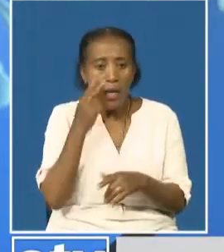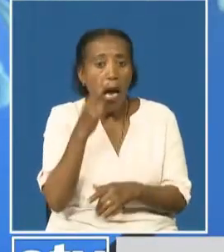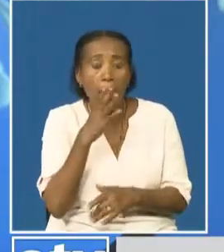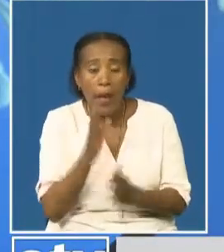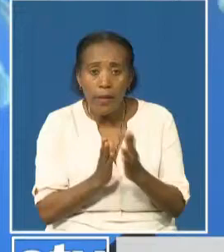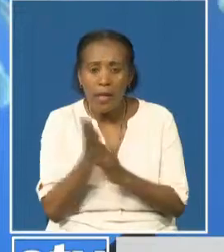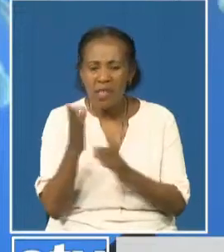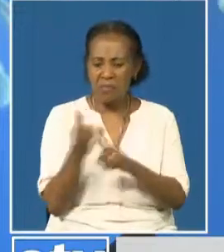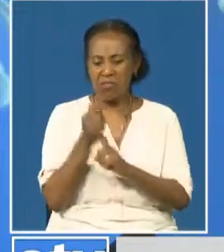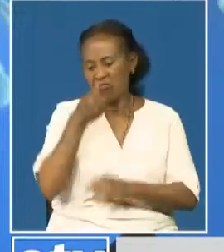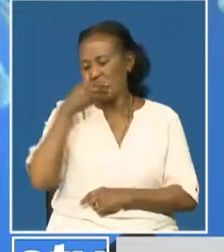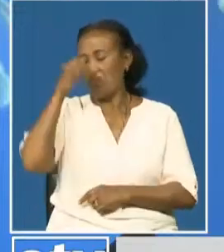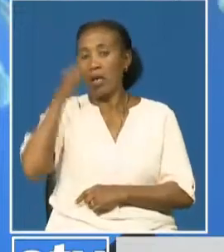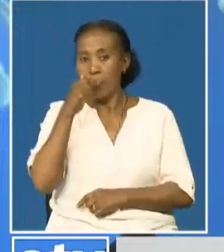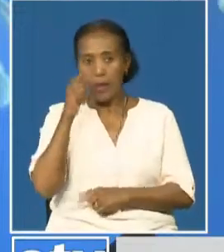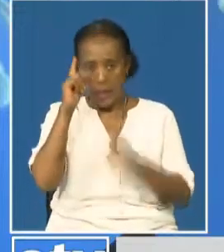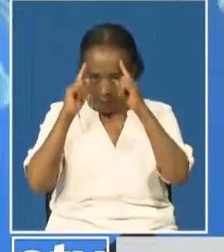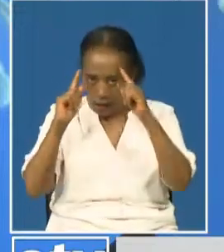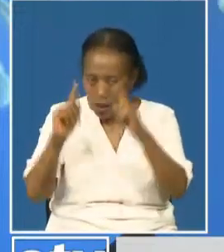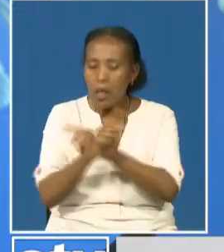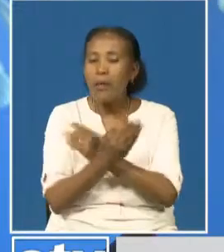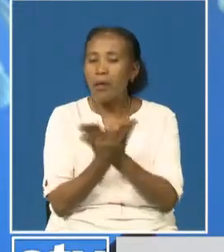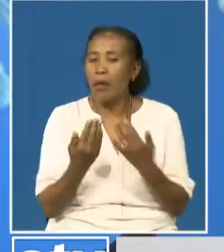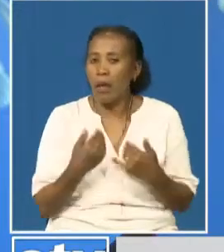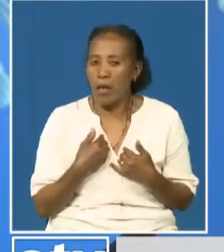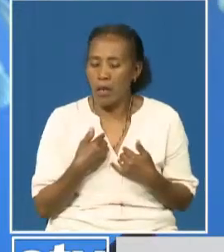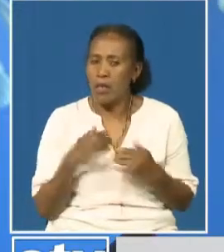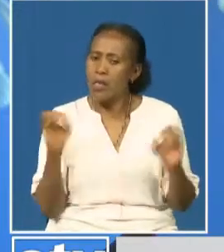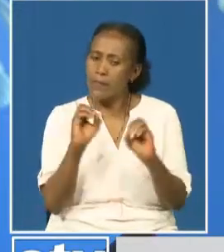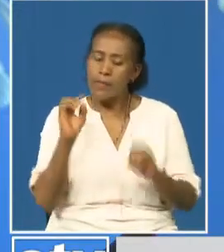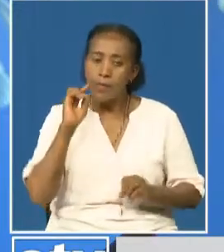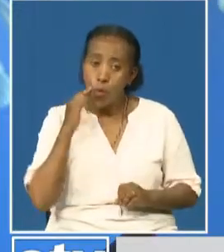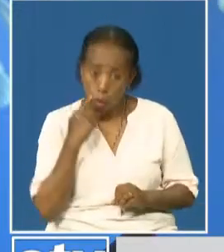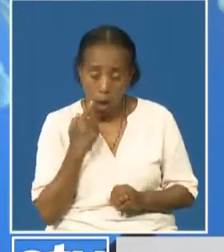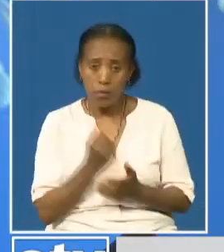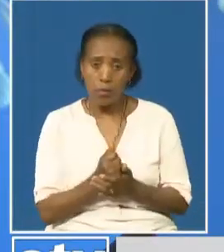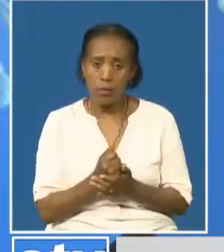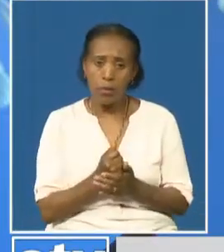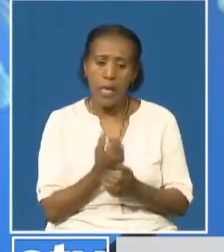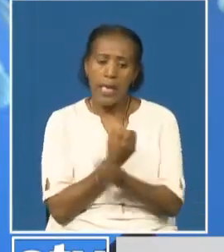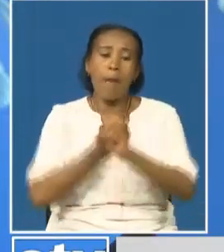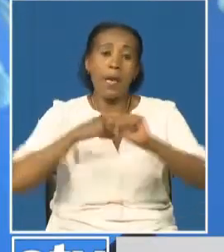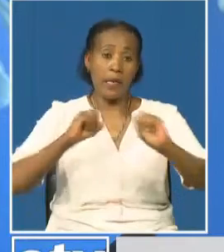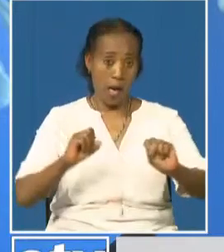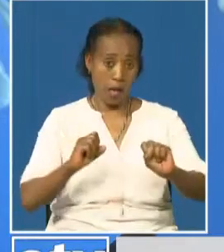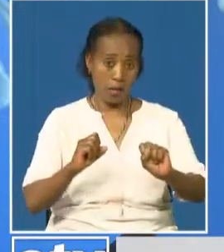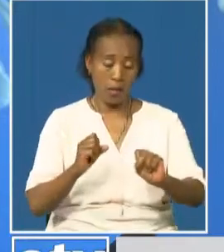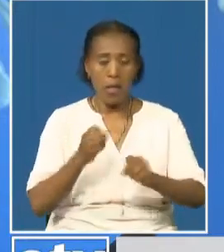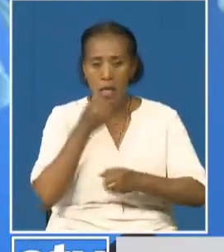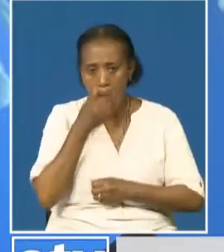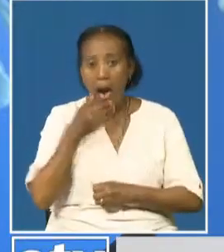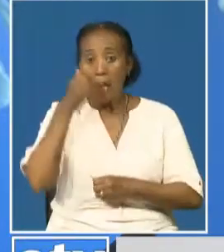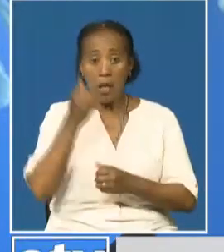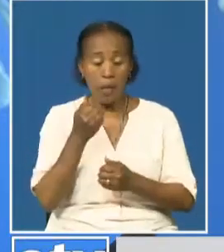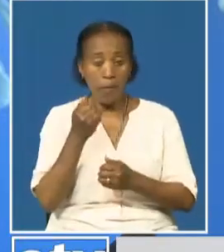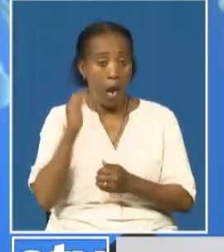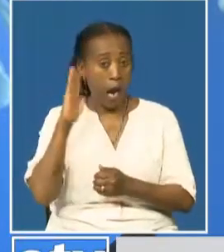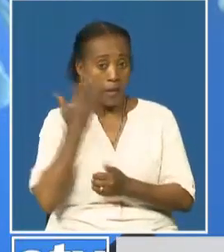ካለማየት አንጻር ቢዘኝም ይሻለኛል የሚል የተሳሳተ ነገር አለውና ምንም እንኳን የመዳን ሰዎች የማገገም